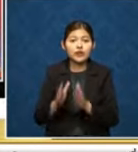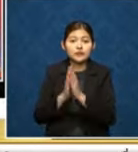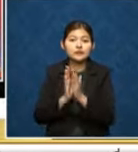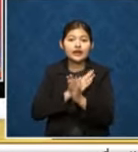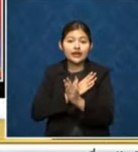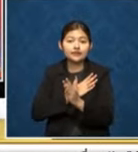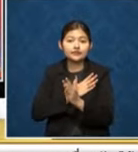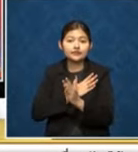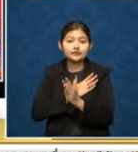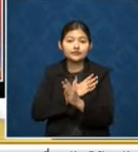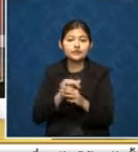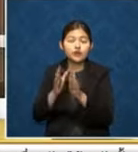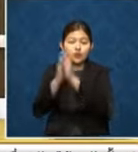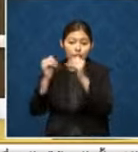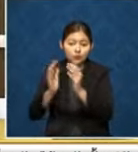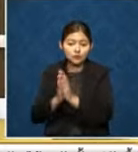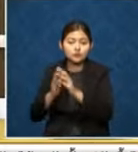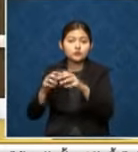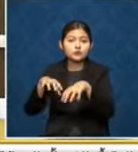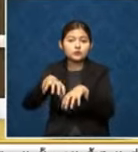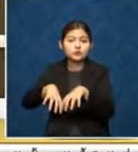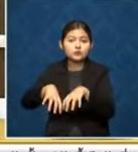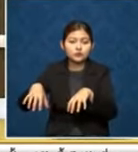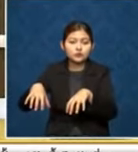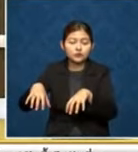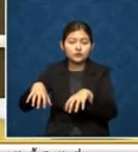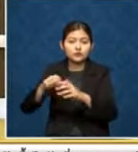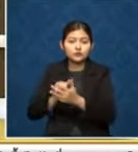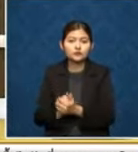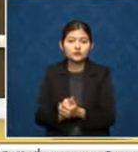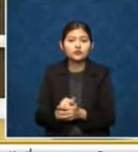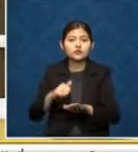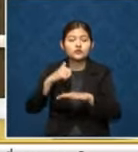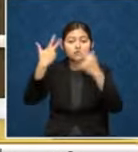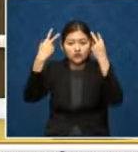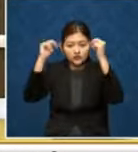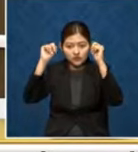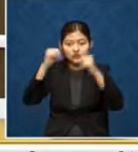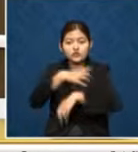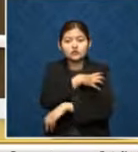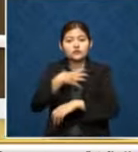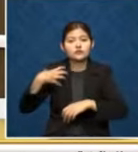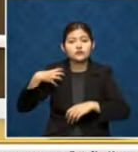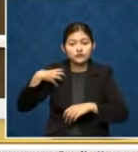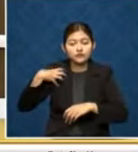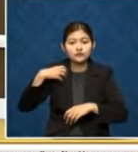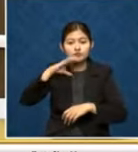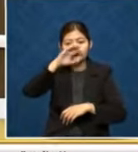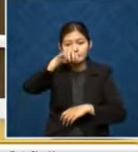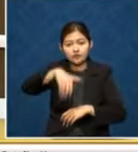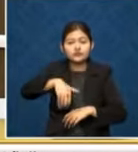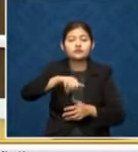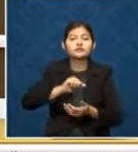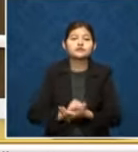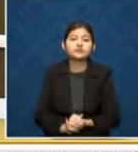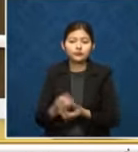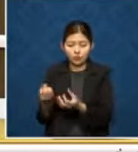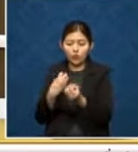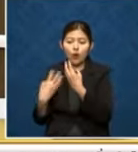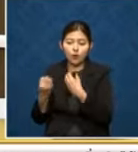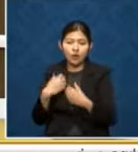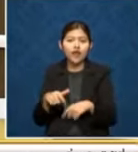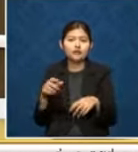สิทธิ์เจ้าอาวาสวัดสิริบุญธรรมตำบลกุดดินจีและนายกกวีนายกเทศมนตรีตำบลนาหนองทุ่มก็เป็นเรื่องถน